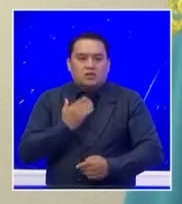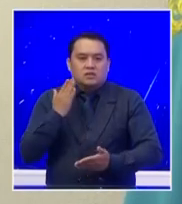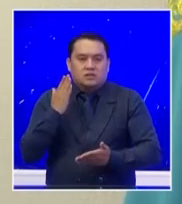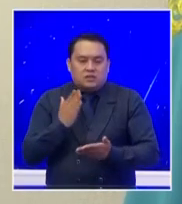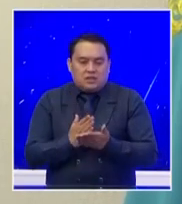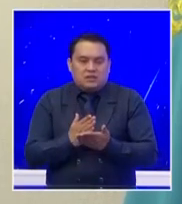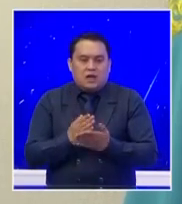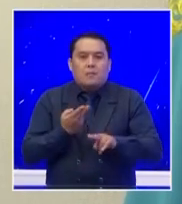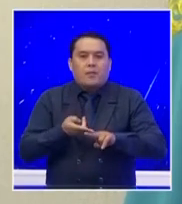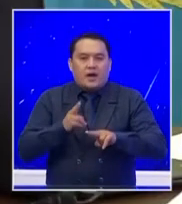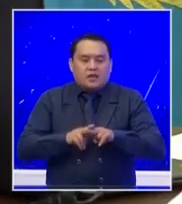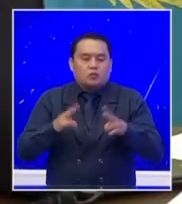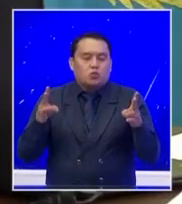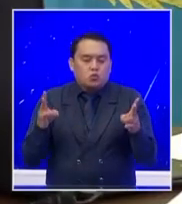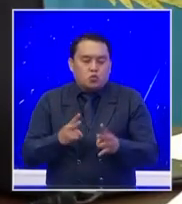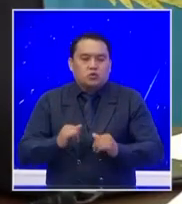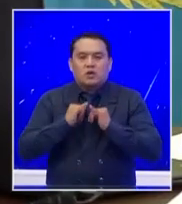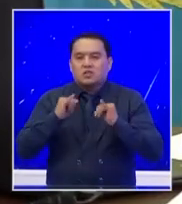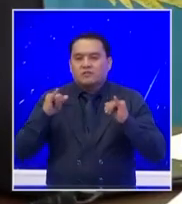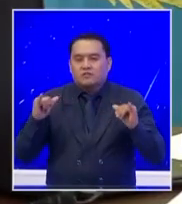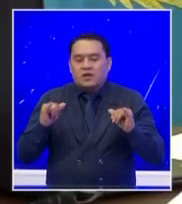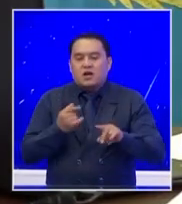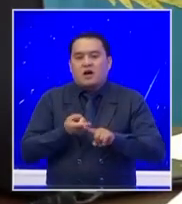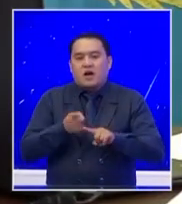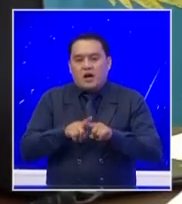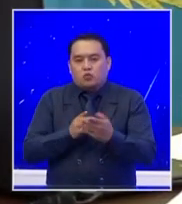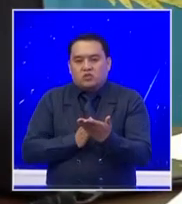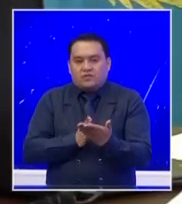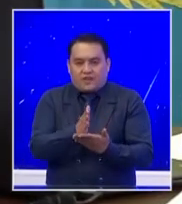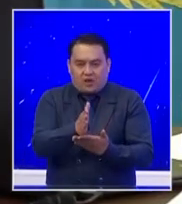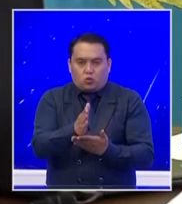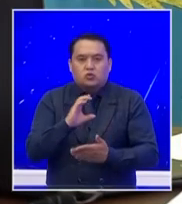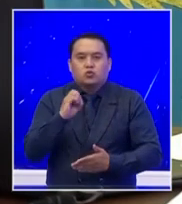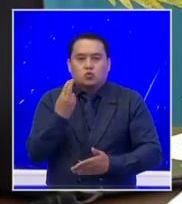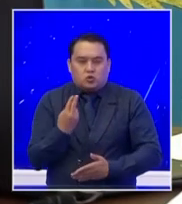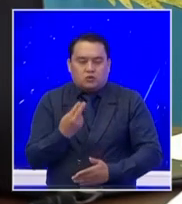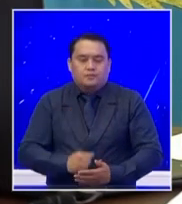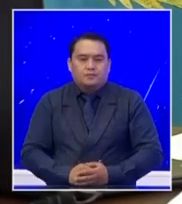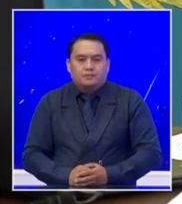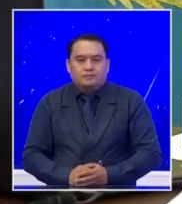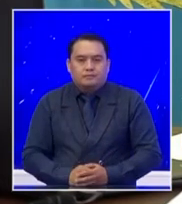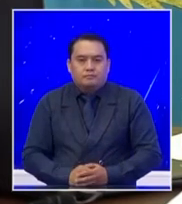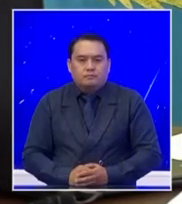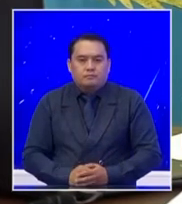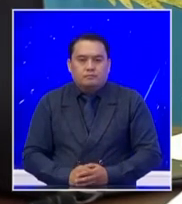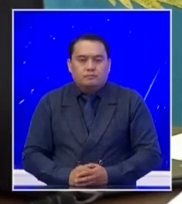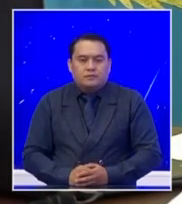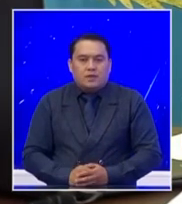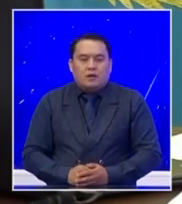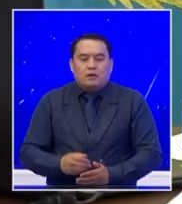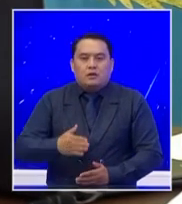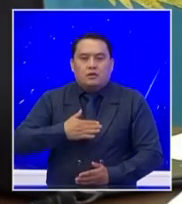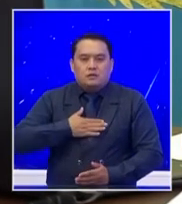мы. В основе, в самой, что ни есть, там социальные вопросы стоят. Поняли, да? Вот.